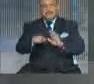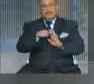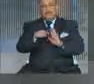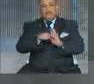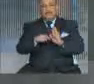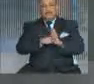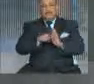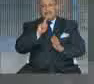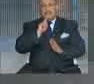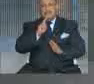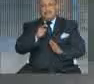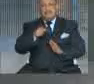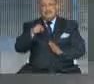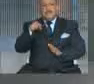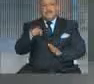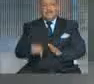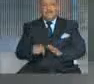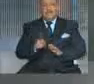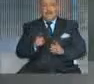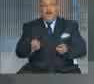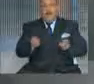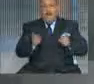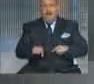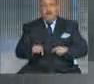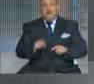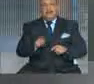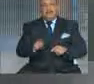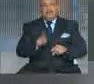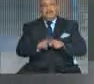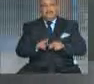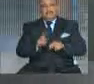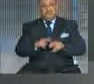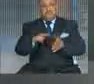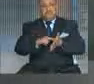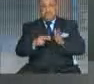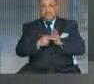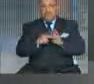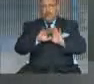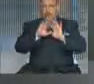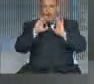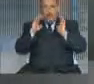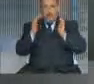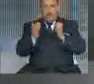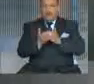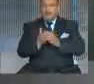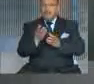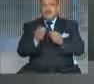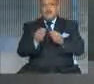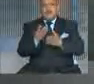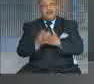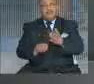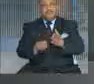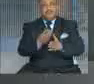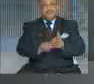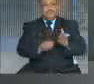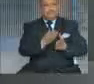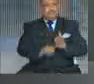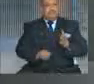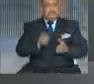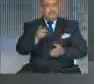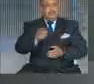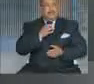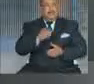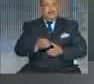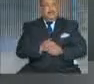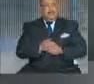فما رصد ميزانية ودراسات يعني باش تبدأ، فما 18 هكتار متأكدين منهم، فما زوز